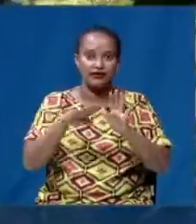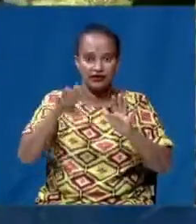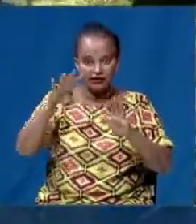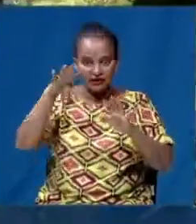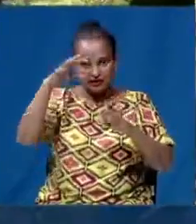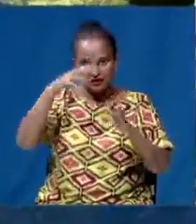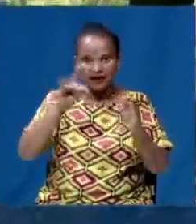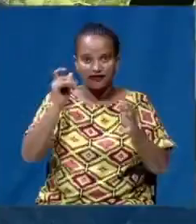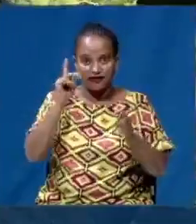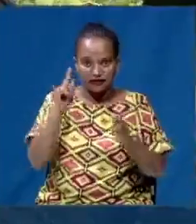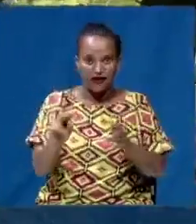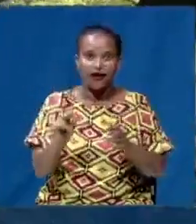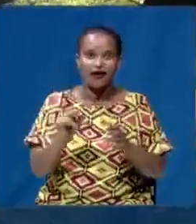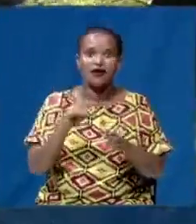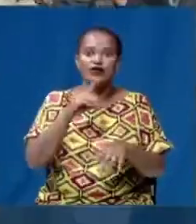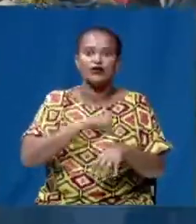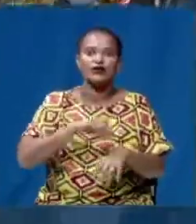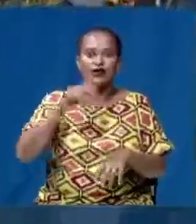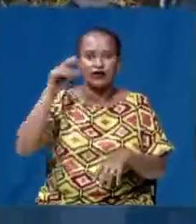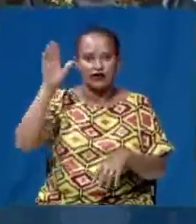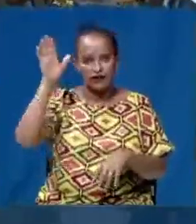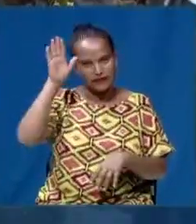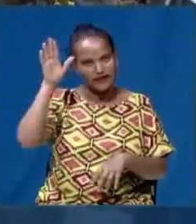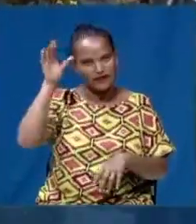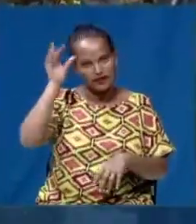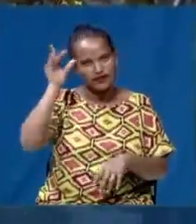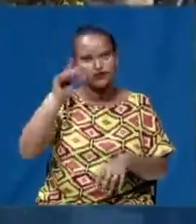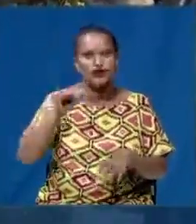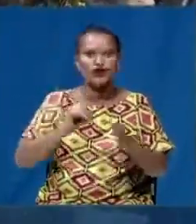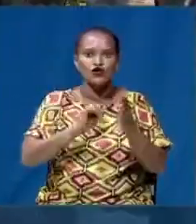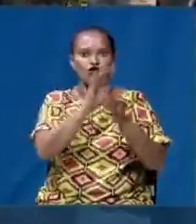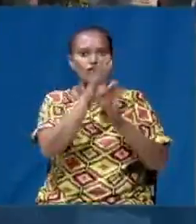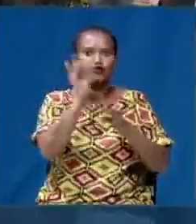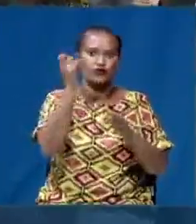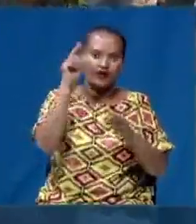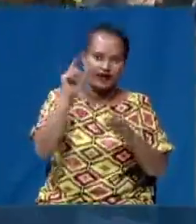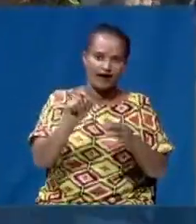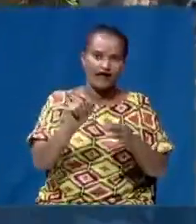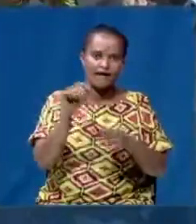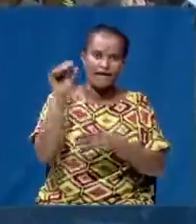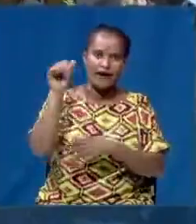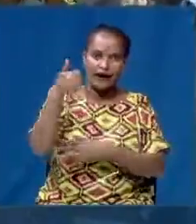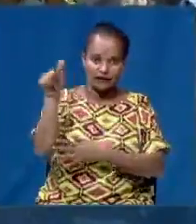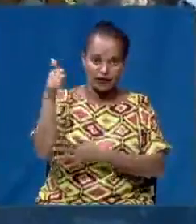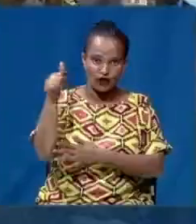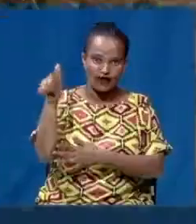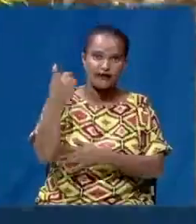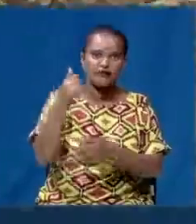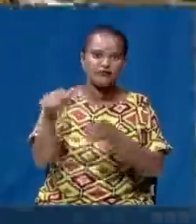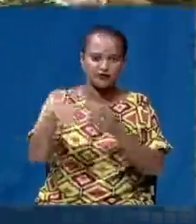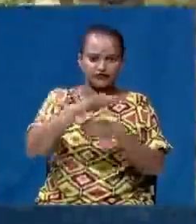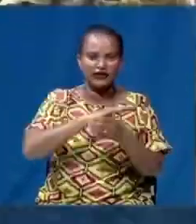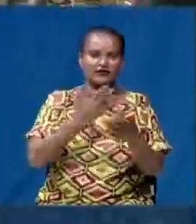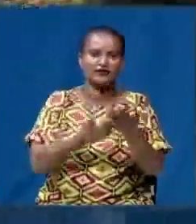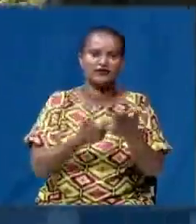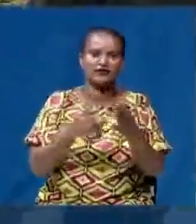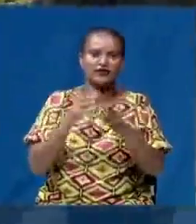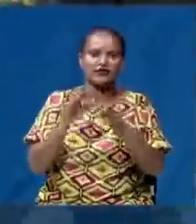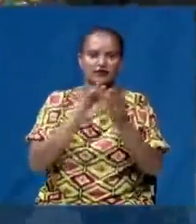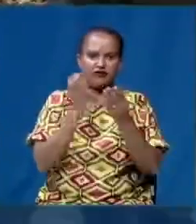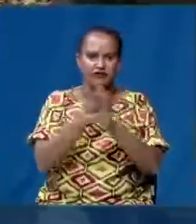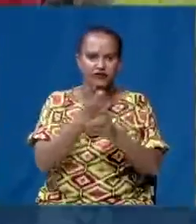ከተማ መቐለ ዶክተር ገብረ መድህን ኪሮስ ጎቦ ጮምዓ ብሓምለዋይ ልምዓት ምሽፋንን ኣብቲ ጎቦ ዘሎ ሃፍቲ ተፈጥሮ